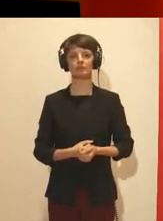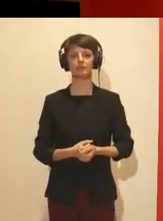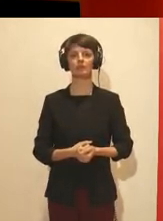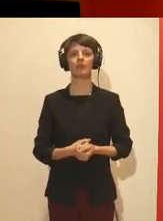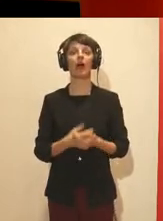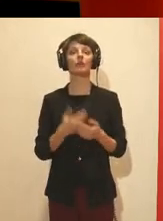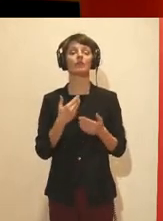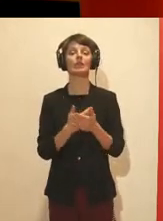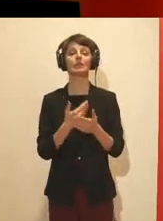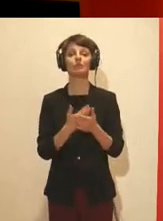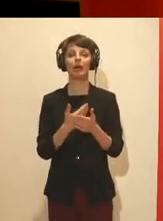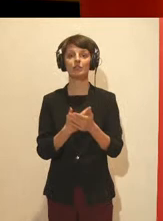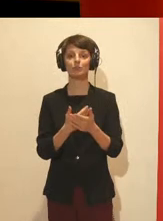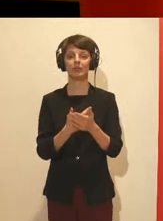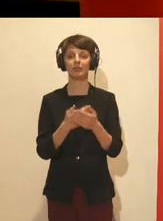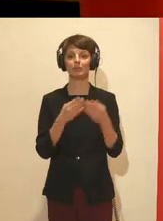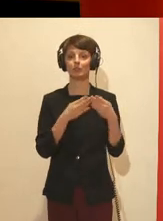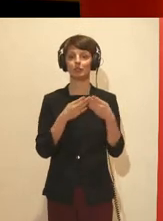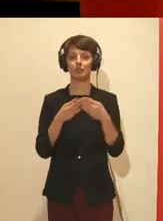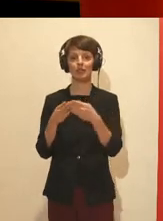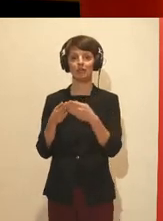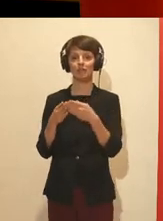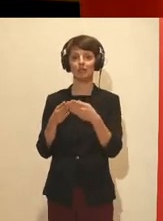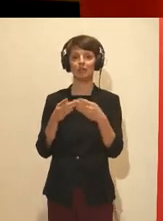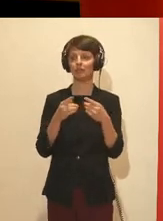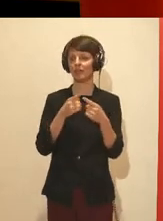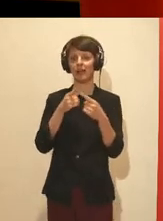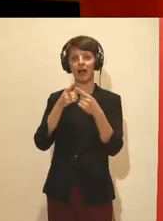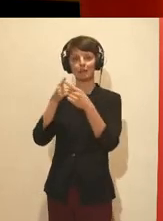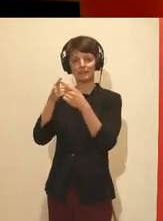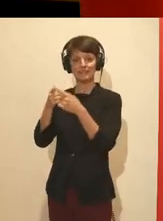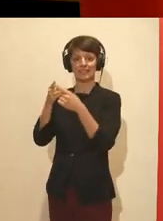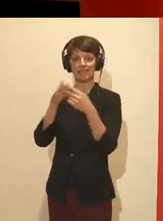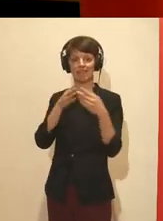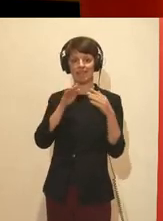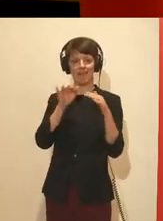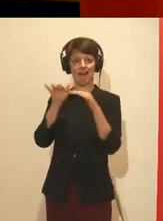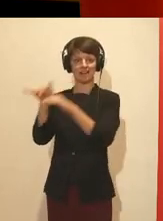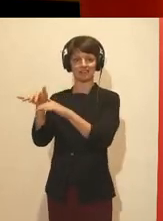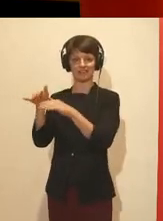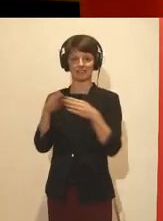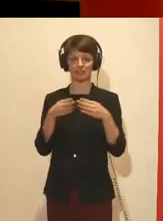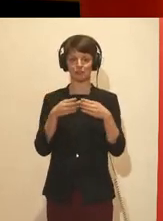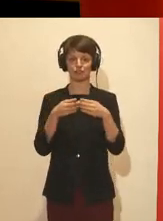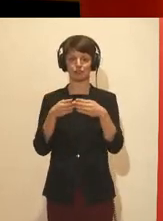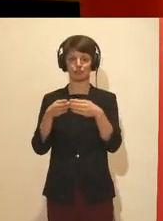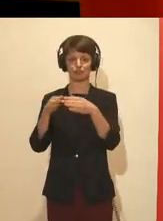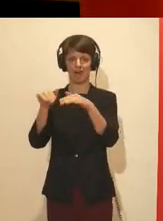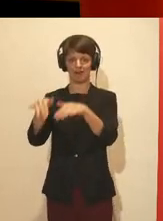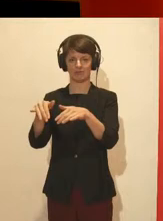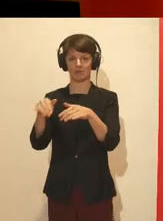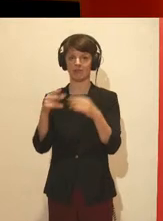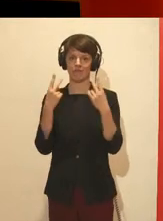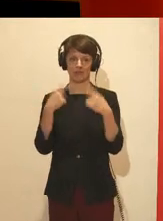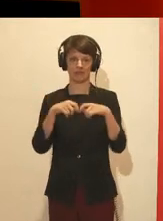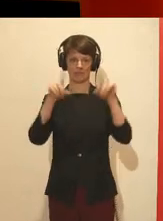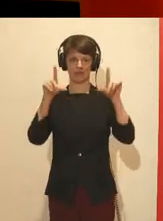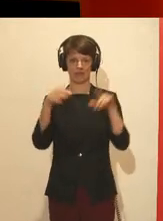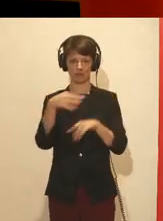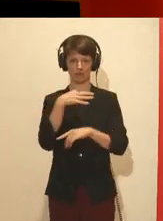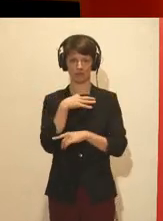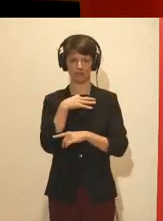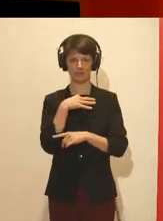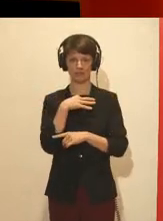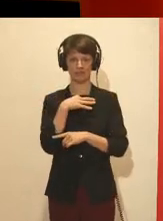das los fährt und wo es darauf ankommt dass es wirklich eben auch am ziel ankommt es ist eine ganz wichtige ein ganz wichtiges bild weil nämlich das